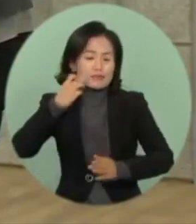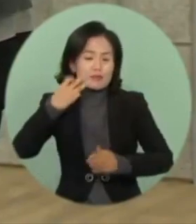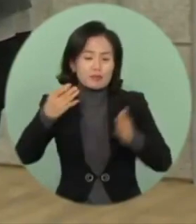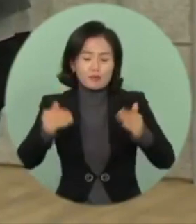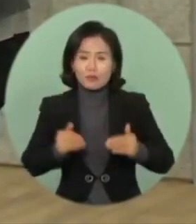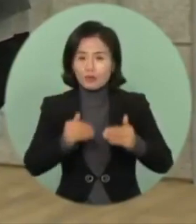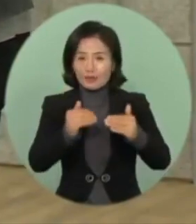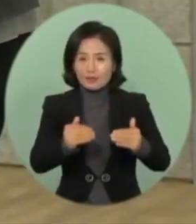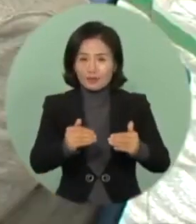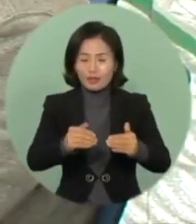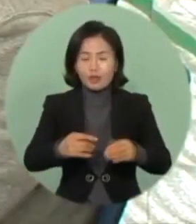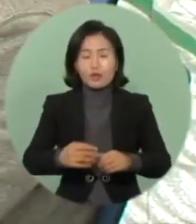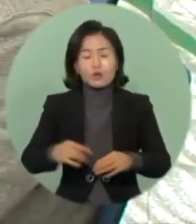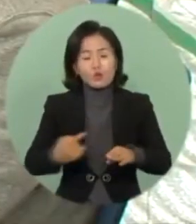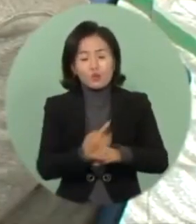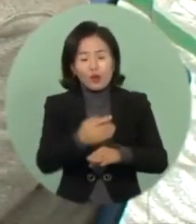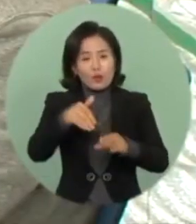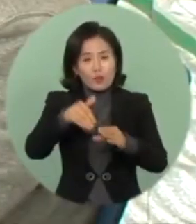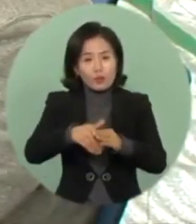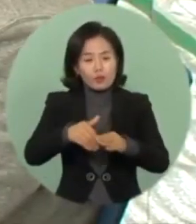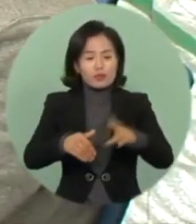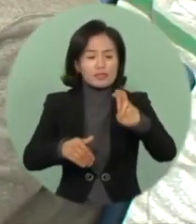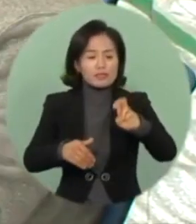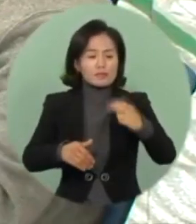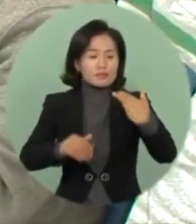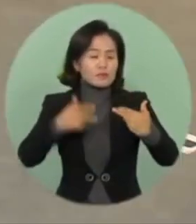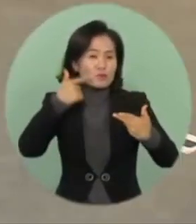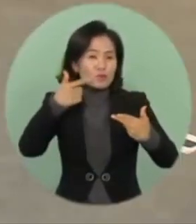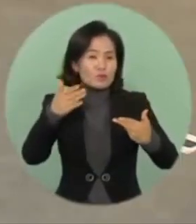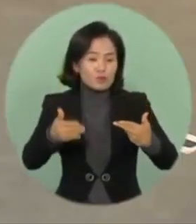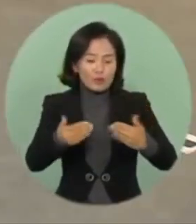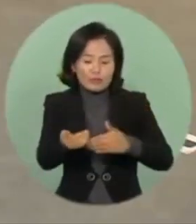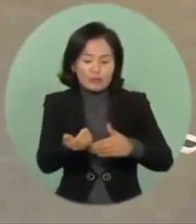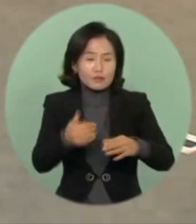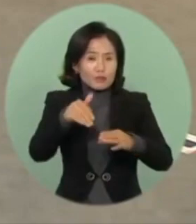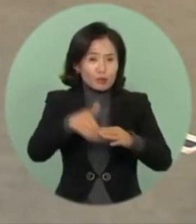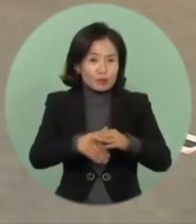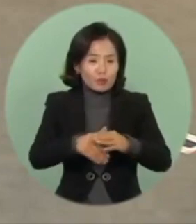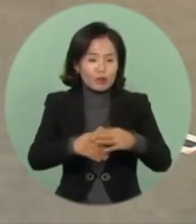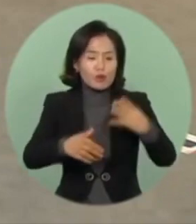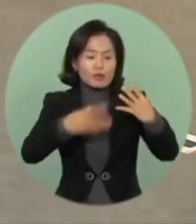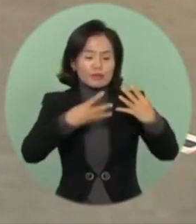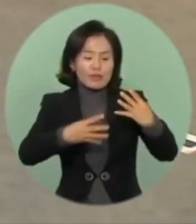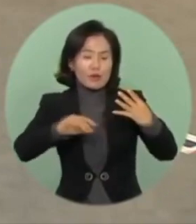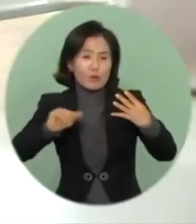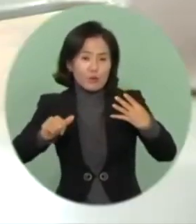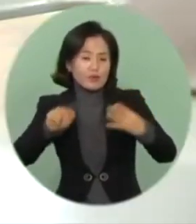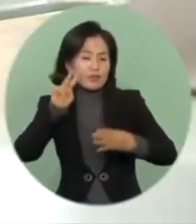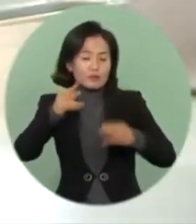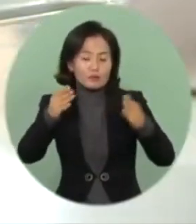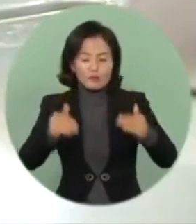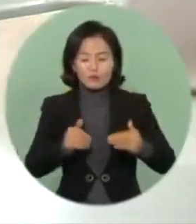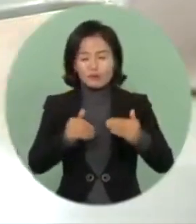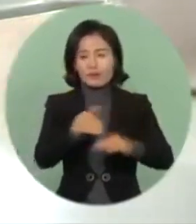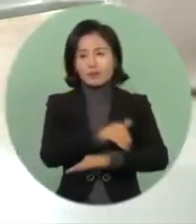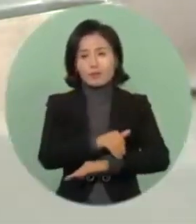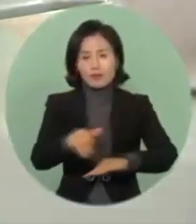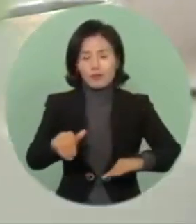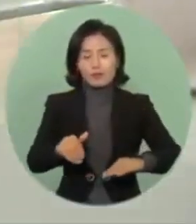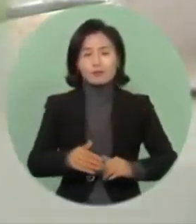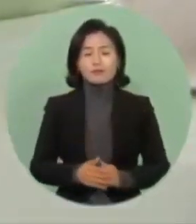재회 투표는 27일부터 세간 사전 투표는 다음 달 5일과 6일 이틀 동안 치러집니다